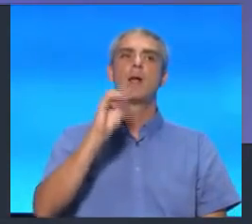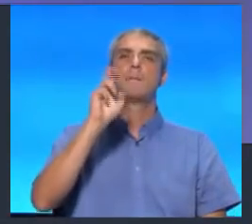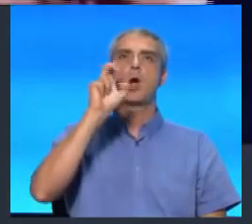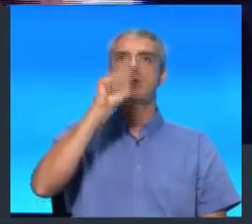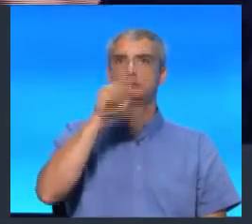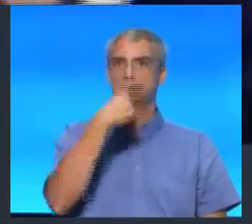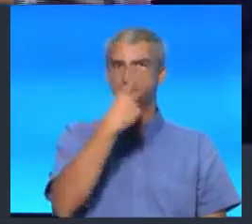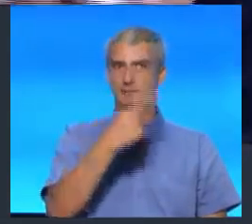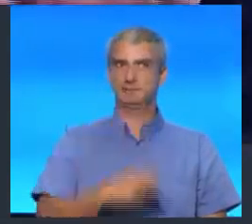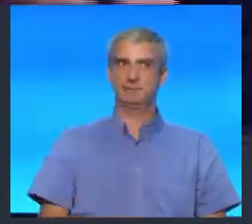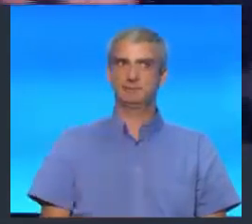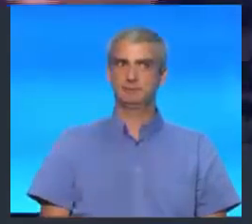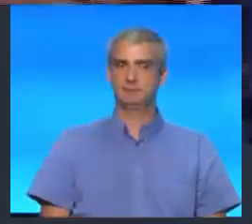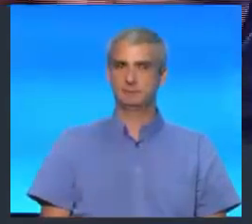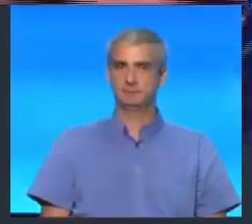Mouse.